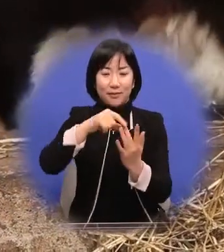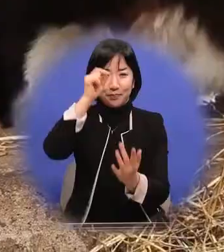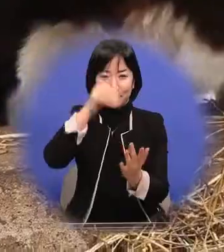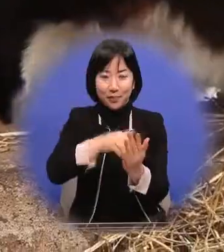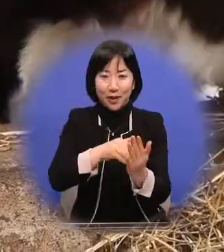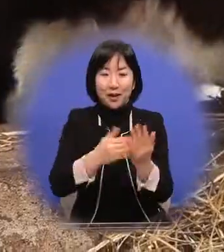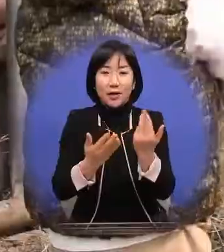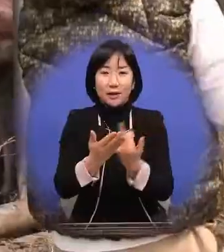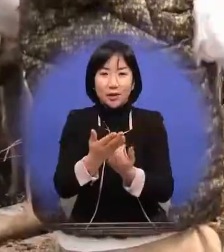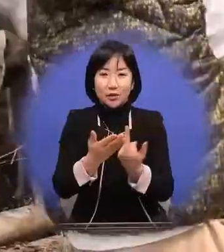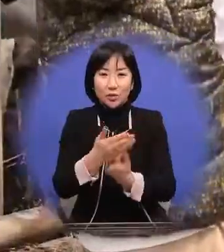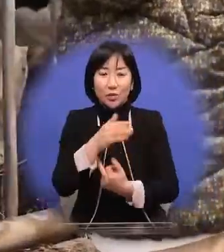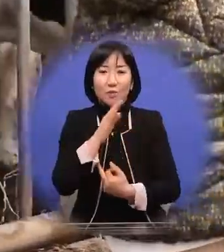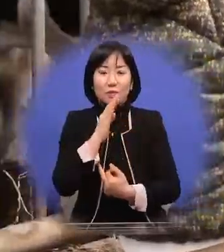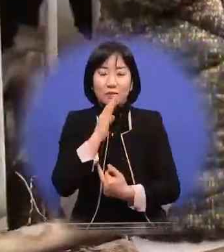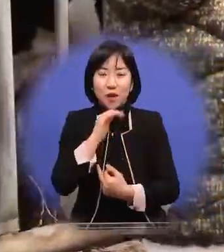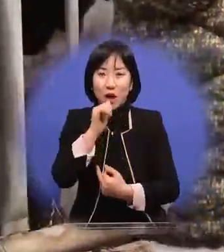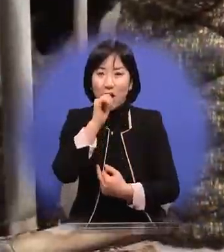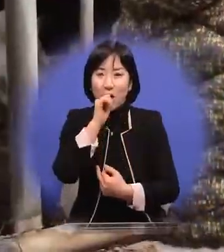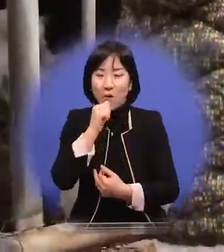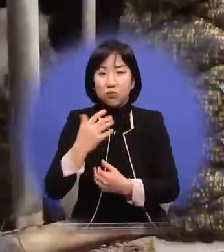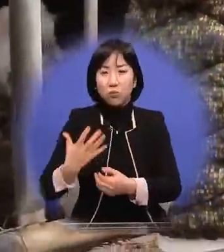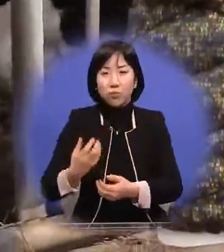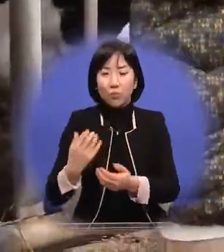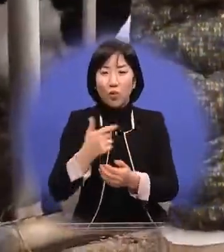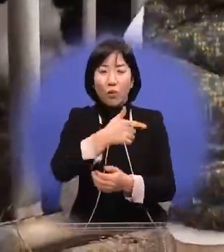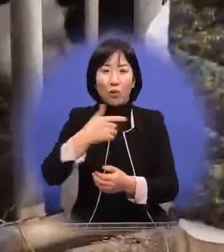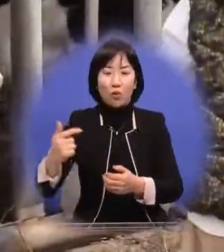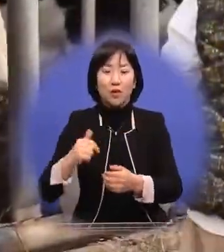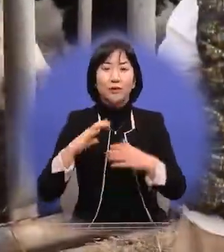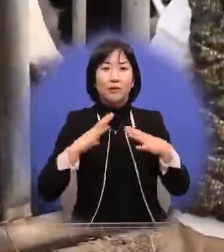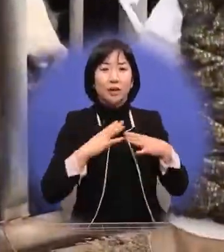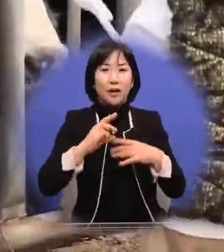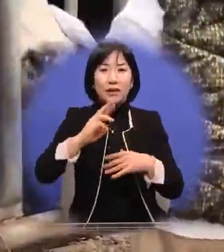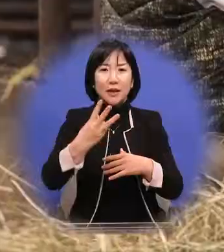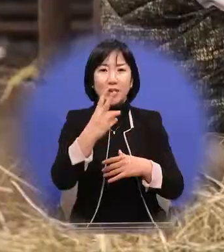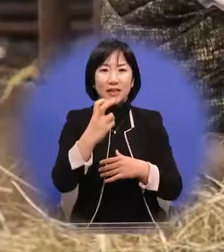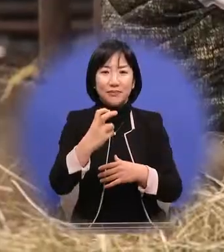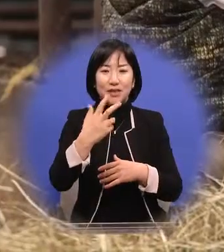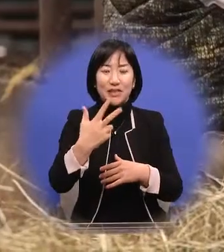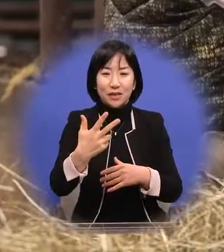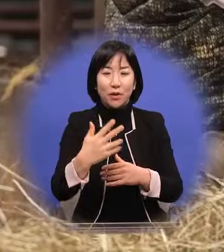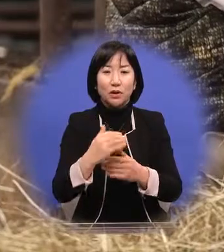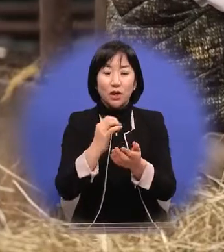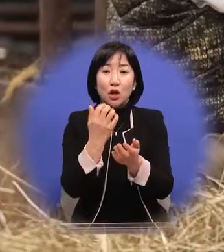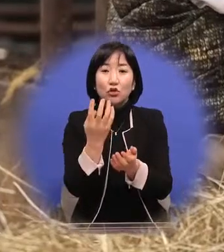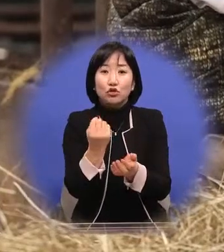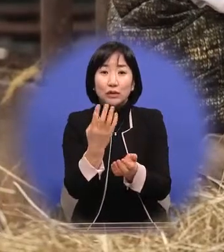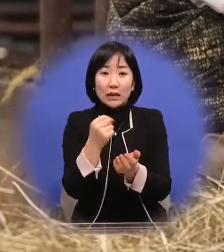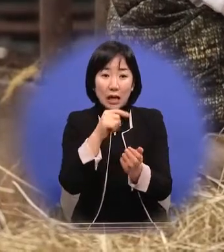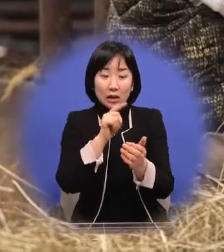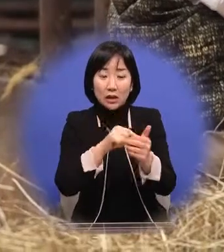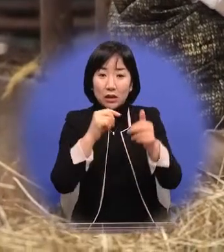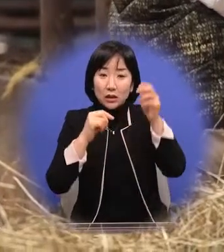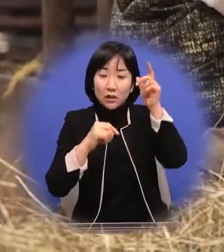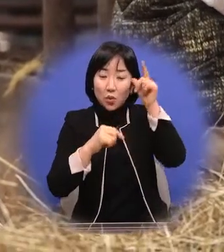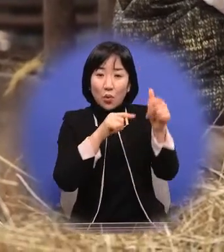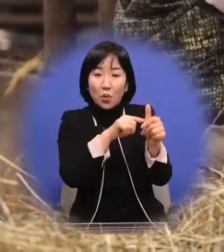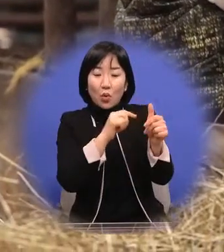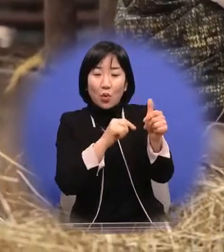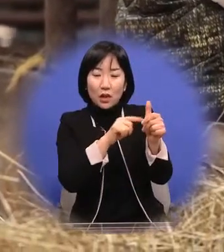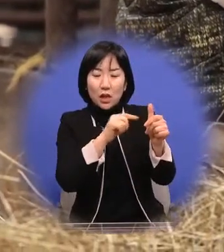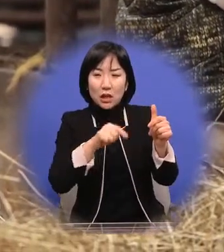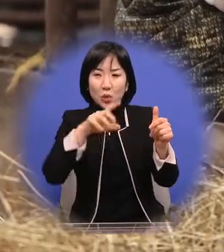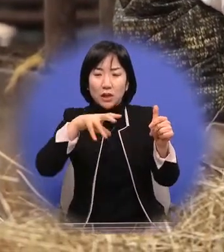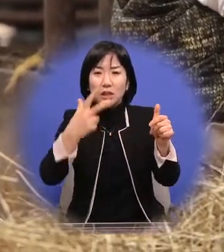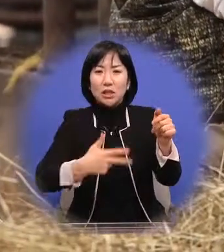제주 최고 차귀량을 기록한 젖소도 자랑거리입니다. 327번의 숫자가 보여 된 이 젖소는 이곳에서